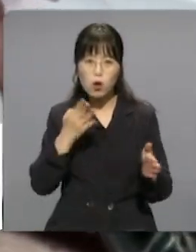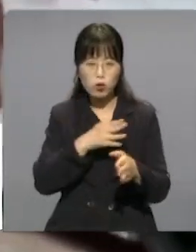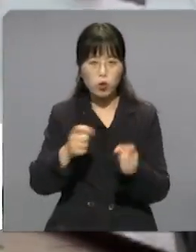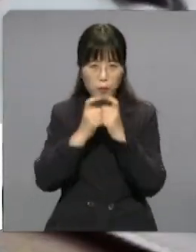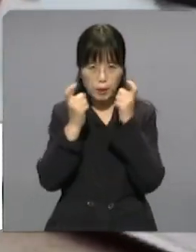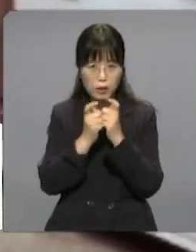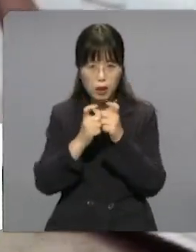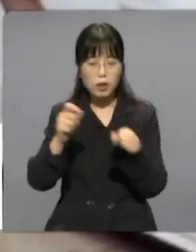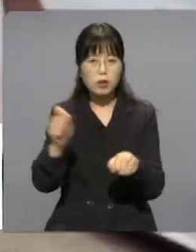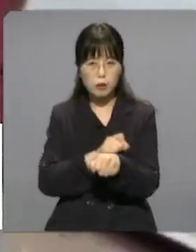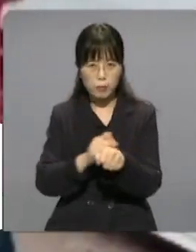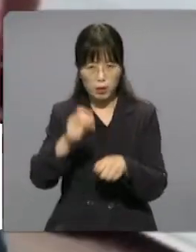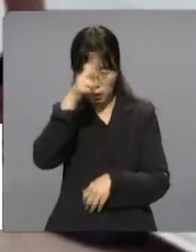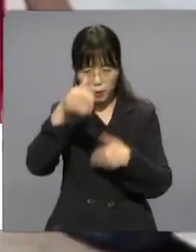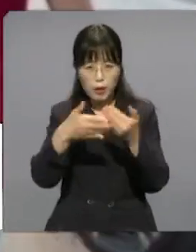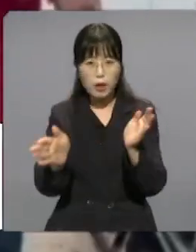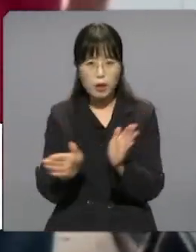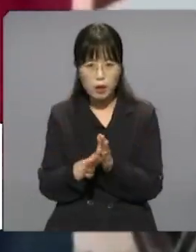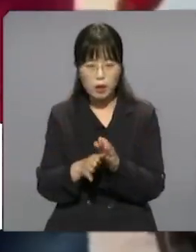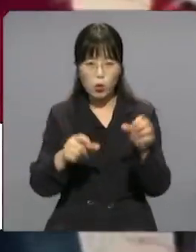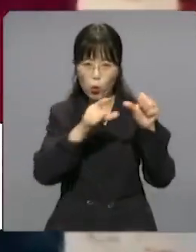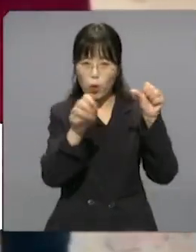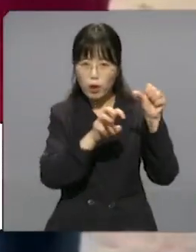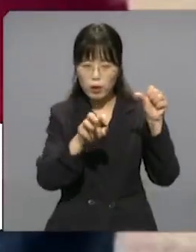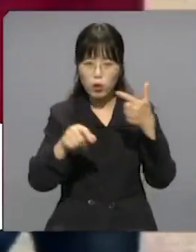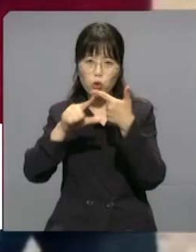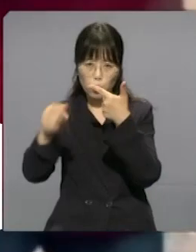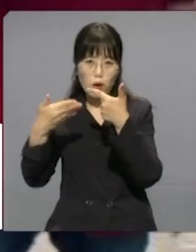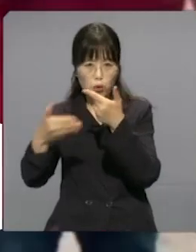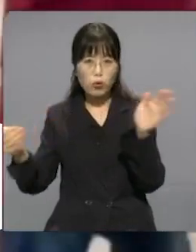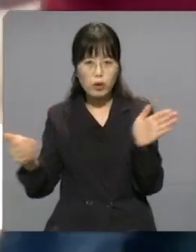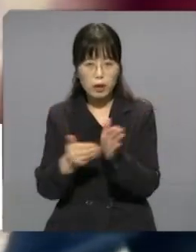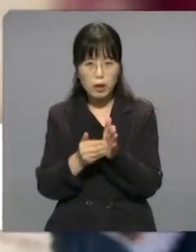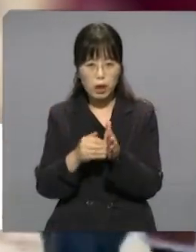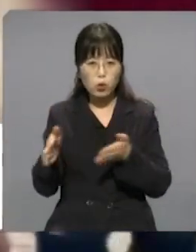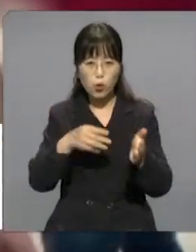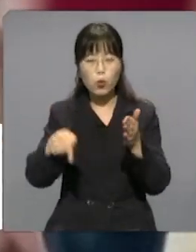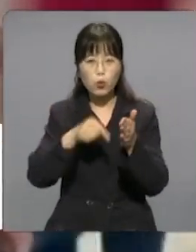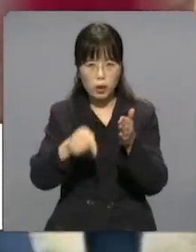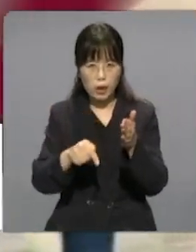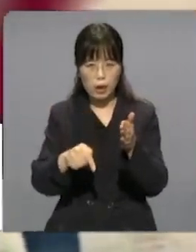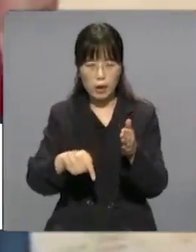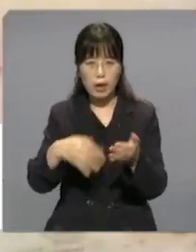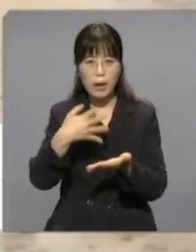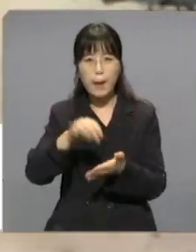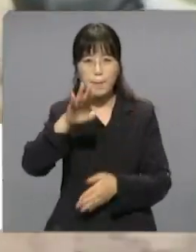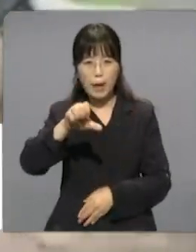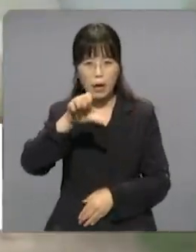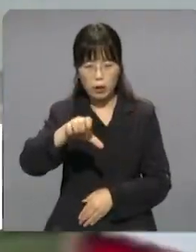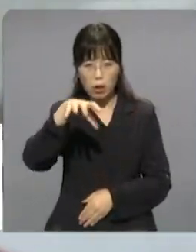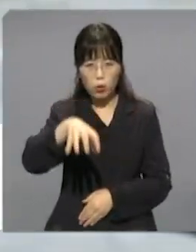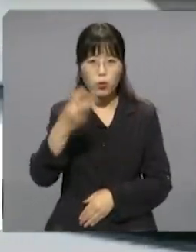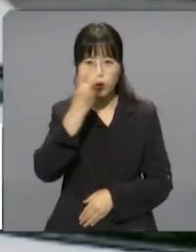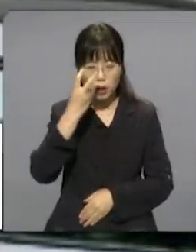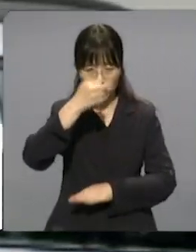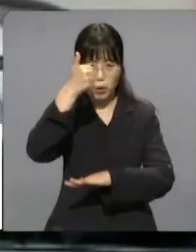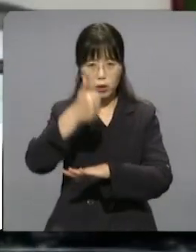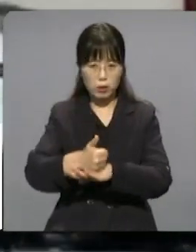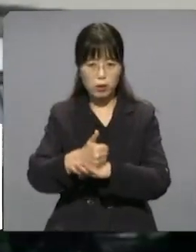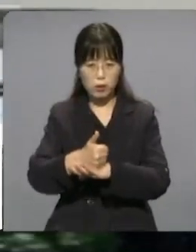경기도 민생특별사법경찰단은 지난 30일부터 이달 9일까지 도내 야영장 45곳을 단속한